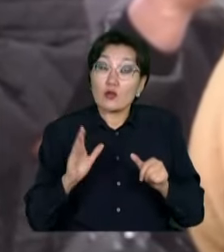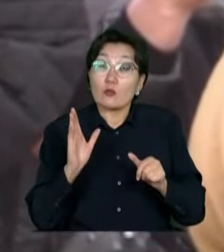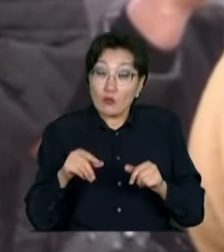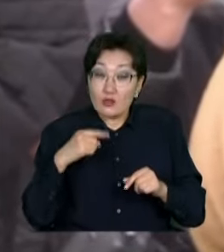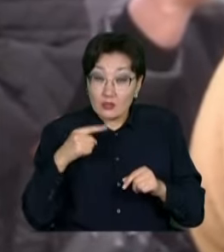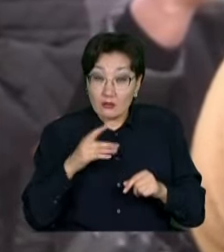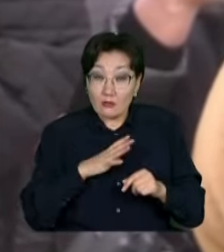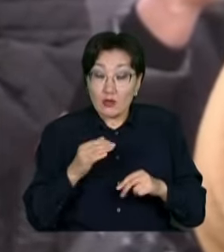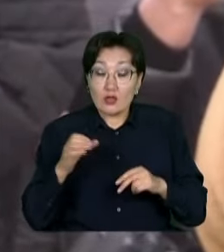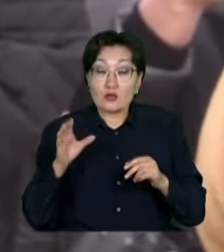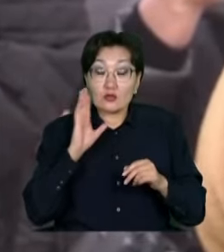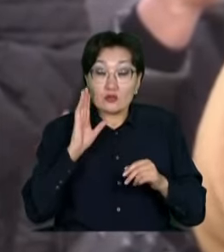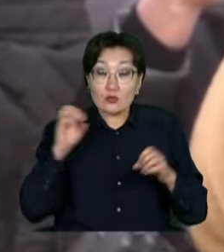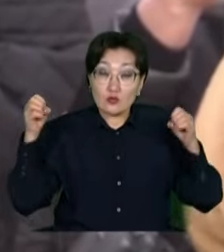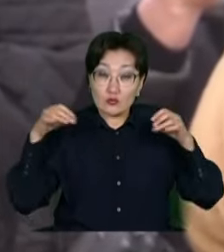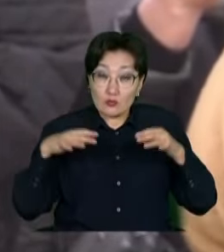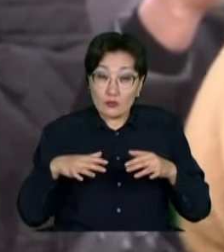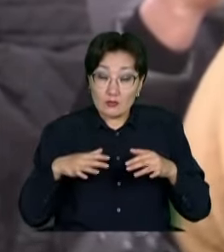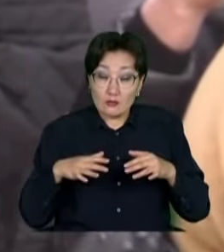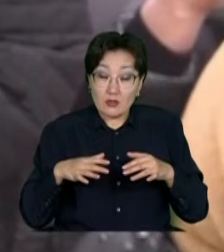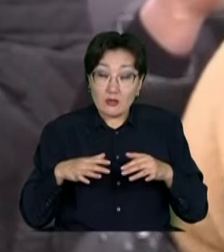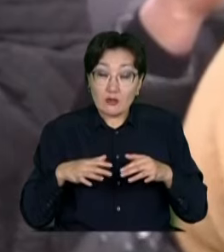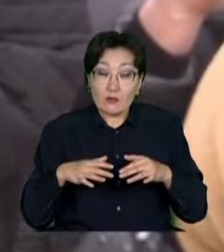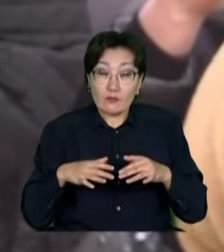мына су себеттің өзі айқай шумен келген ғой кезінде бұл жерге.